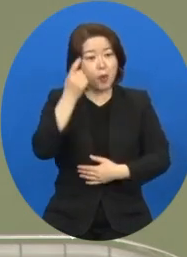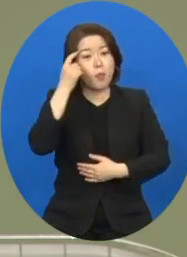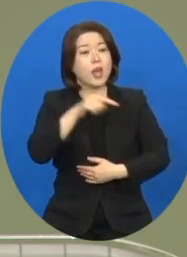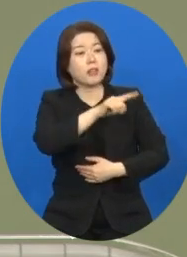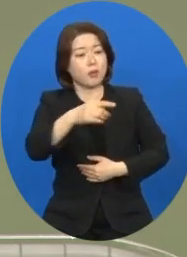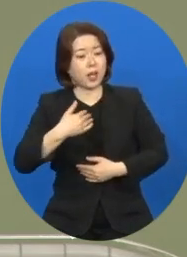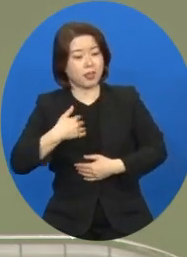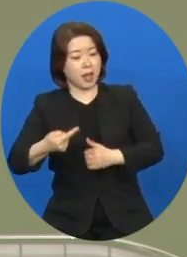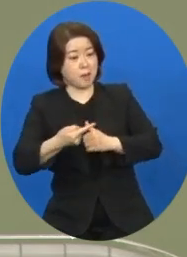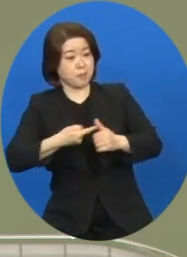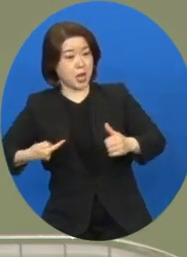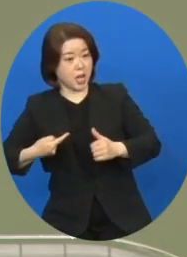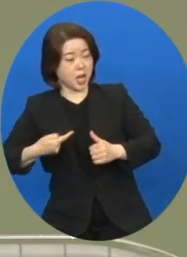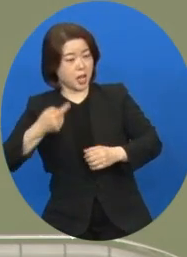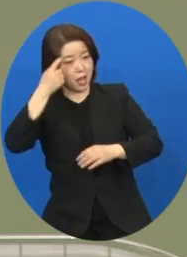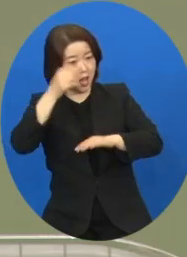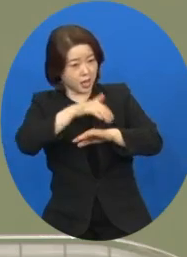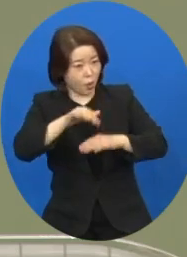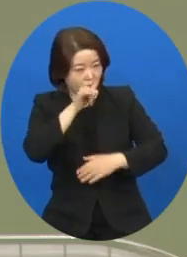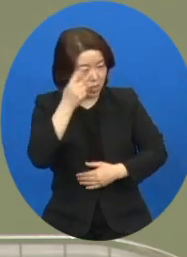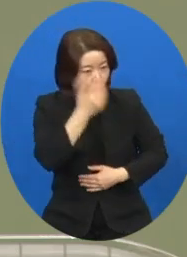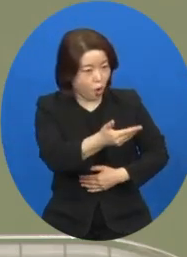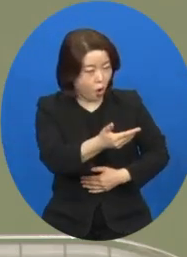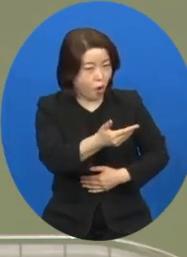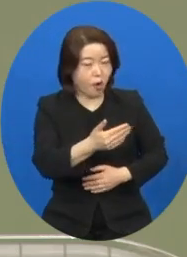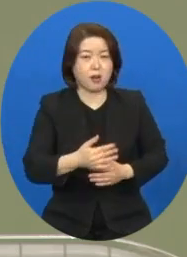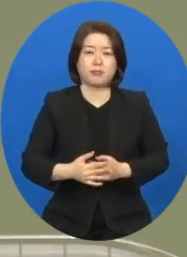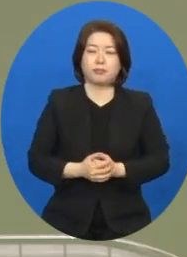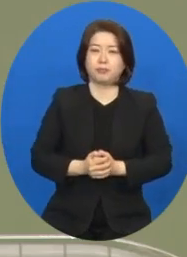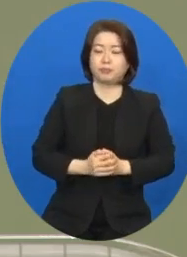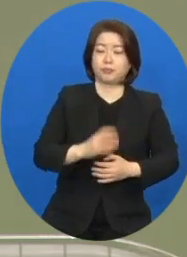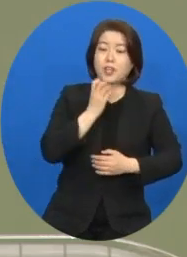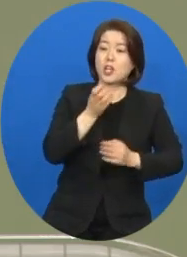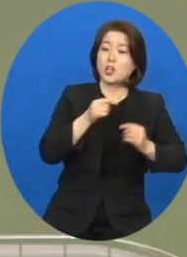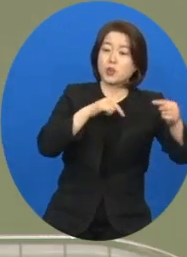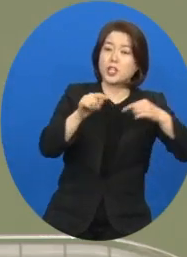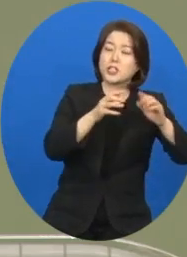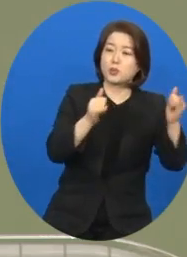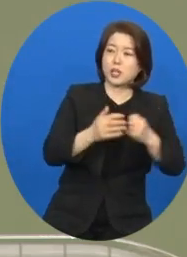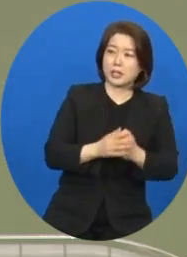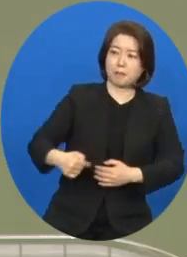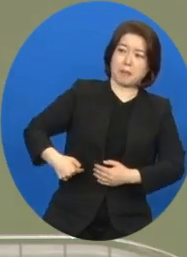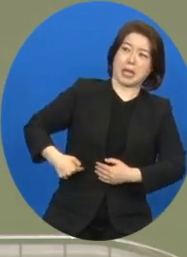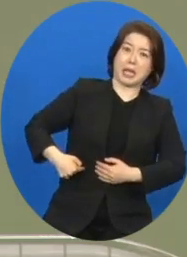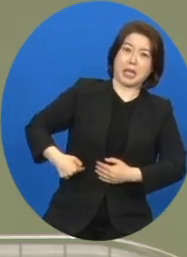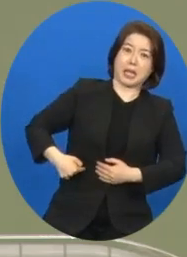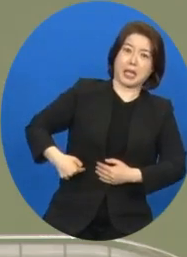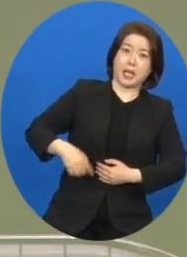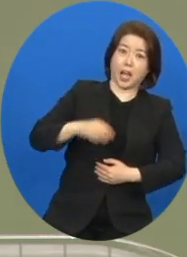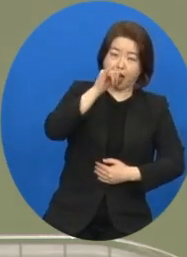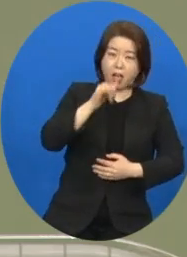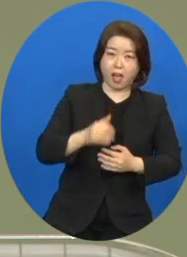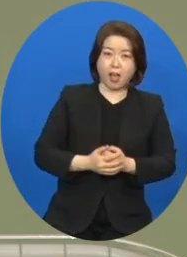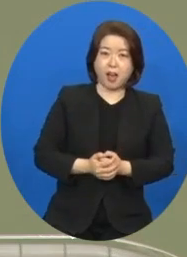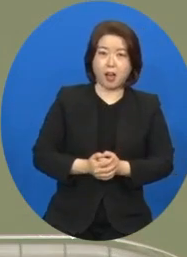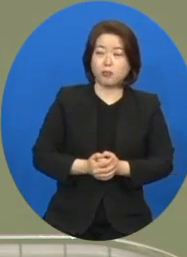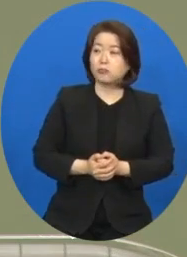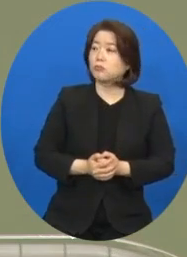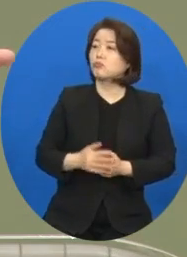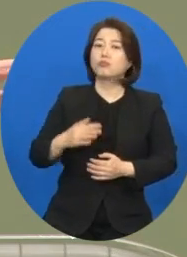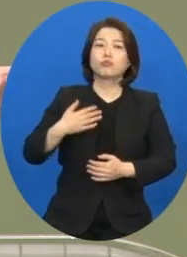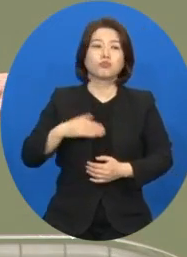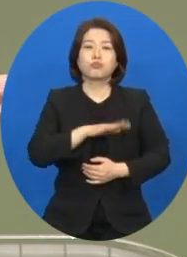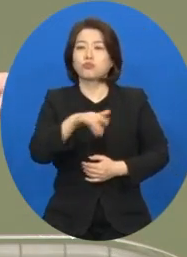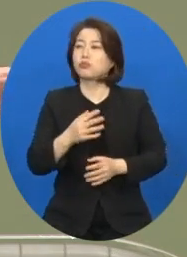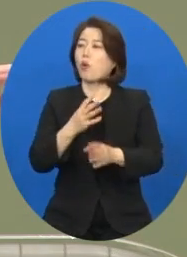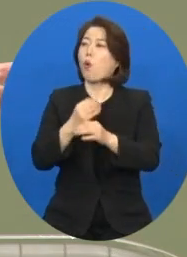하느냐. 그랬더니 그 유대교 지도자들이 찔리니까 마음에 그러니까 우리가 언제